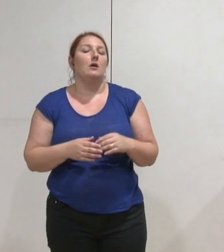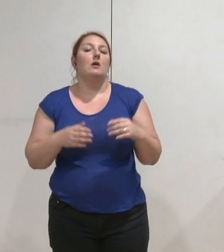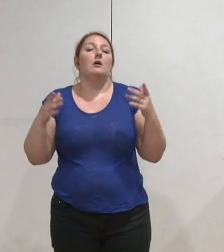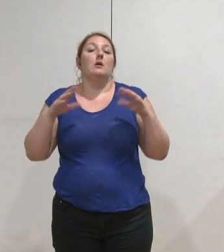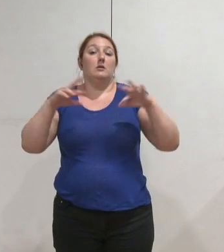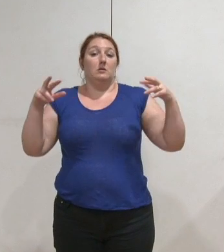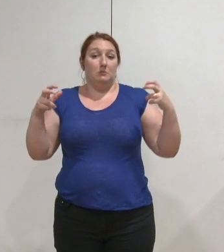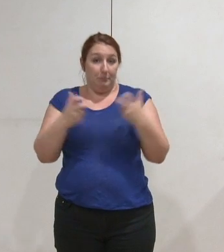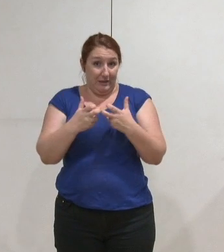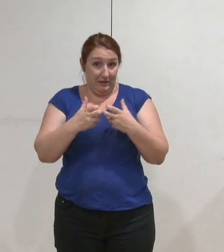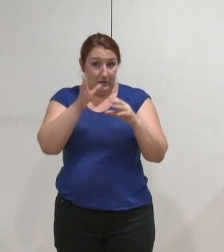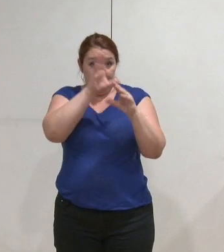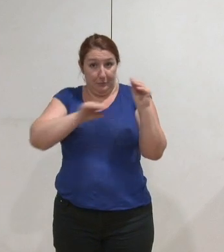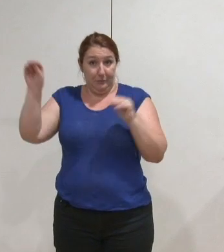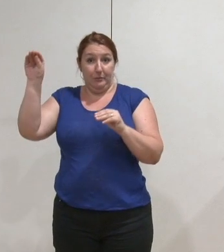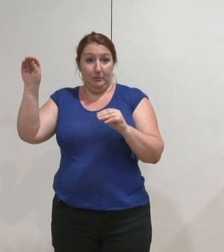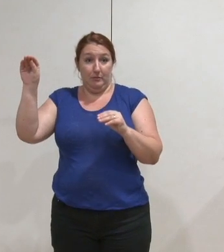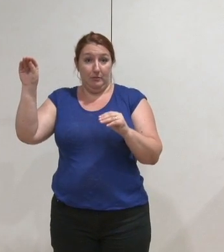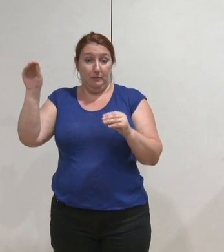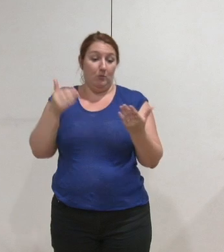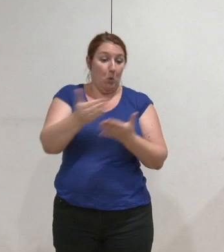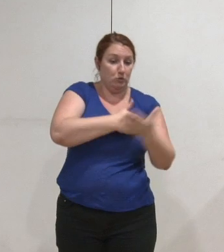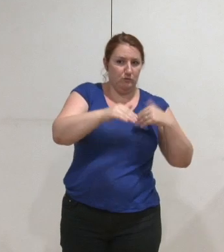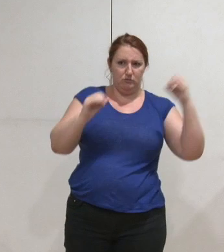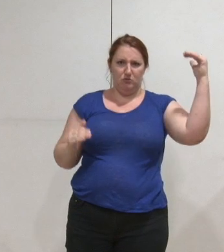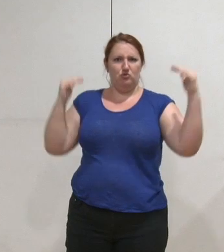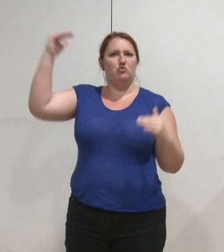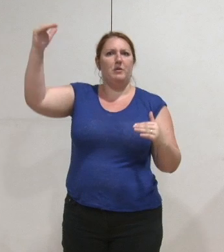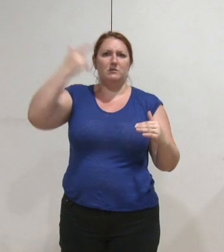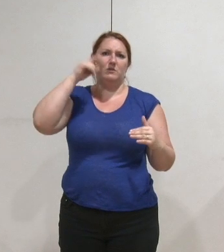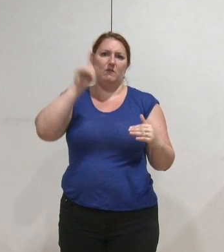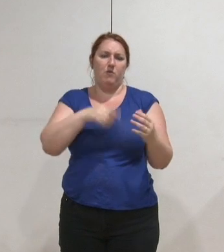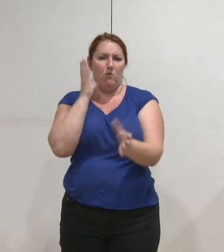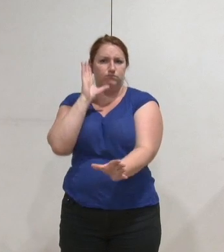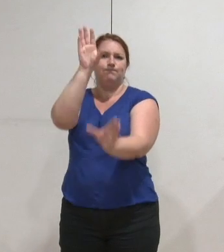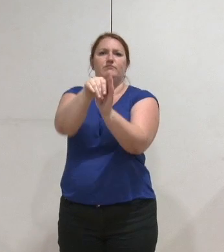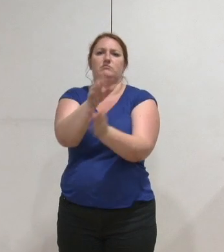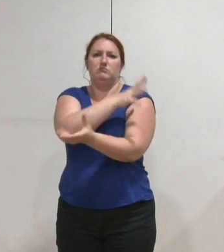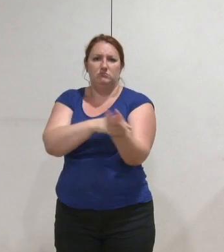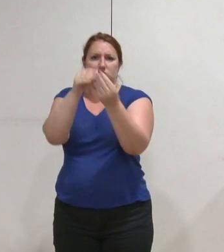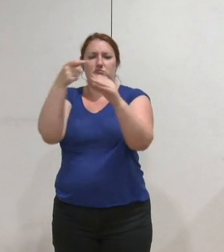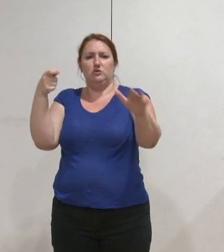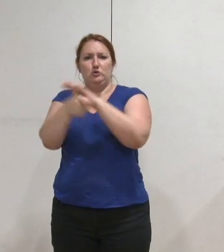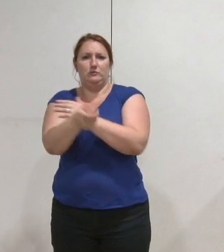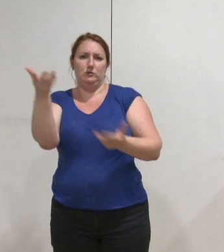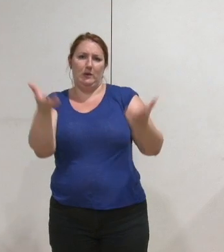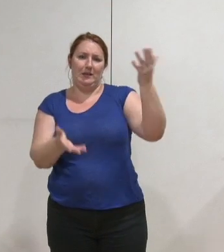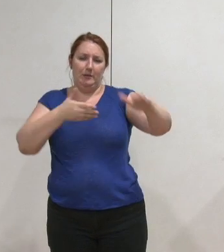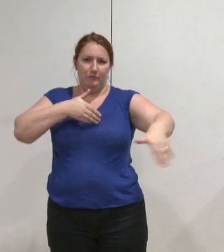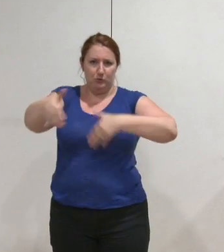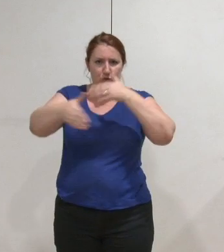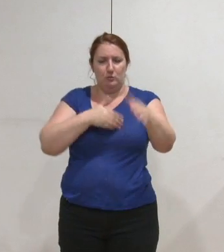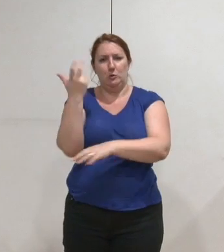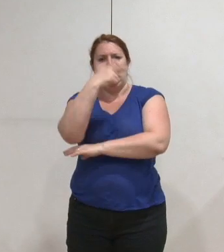des charges transféré étant supérieur aux ressources de fonctionnement ce budget intègre une subvention d'équilibre de fonctionnement